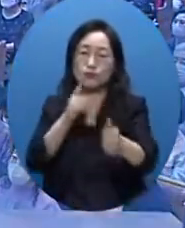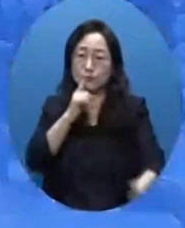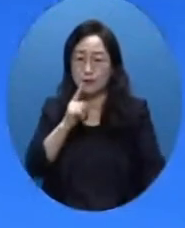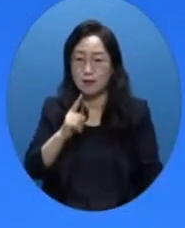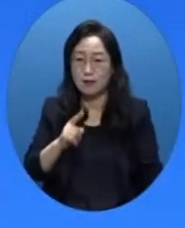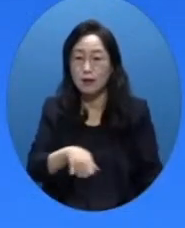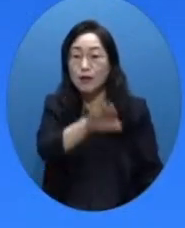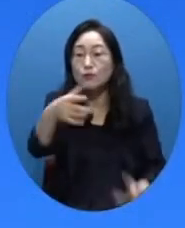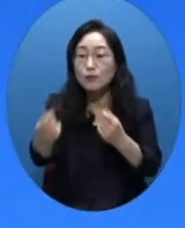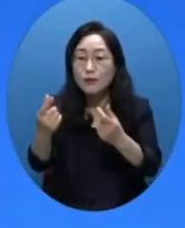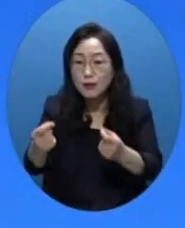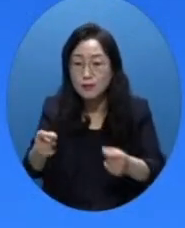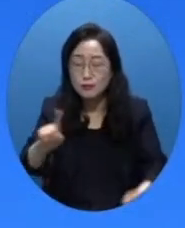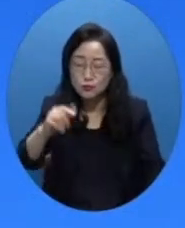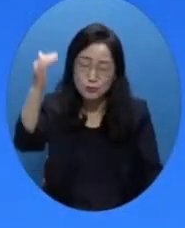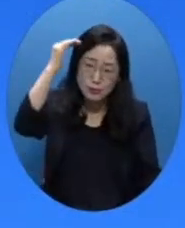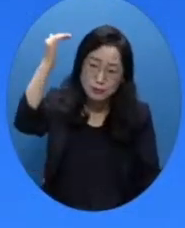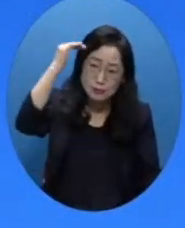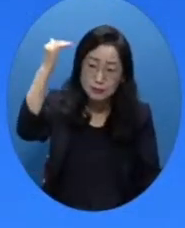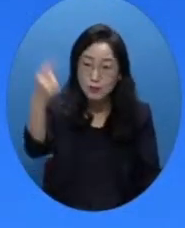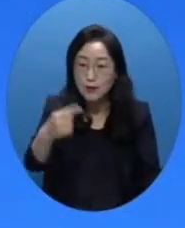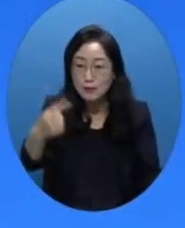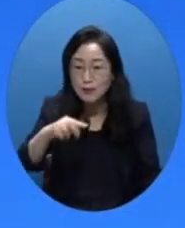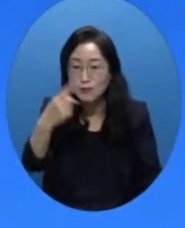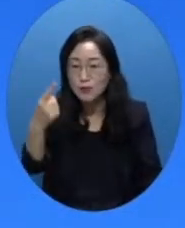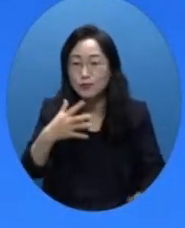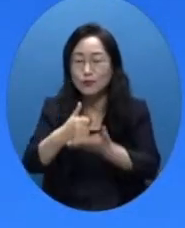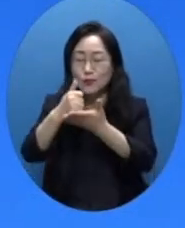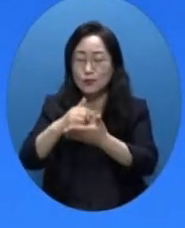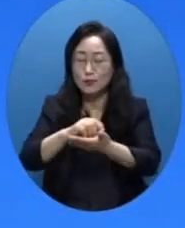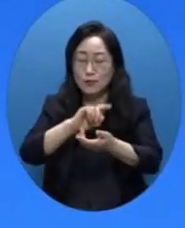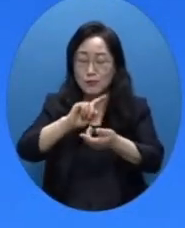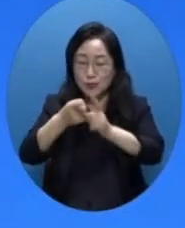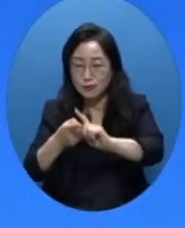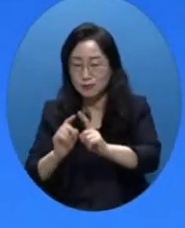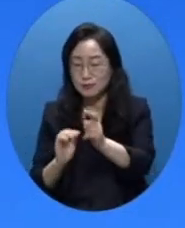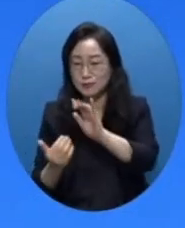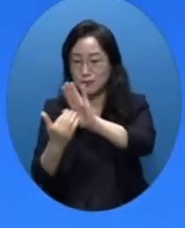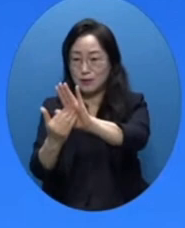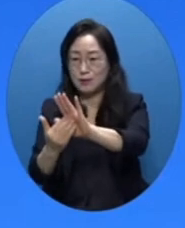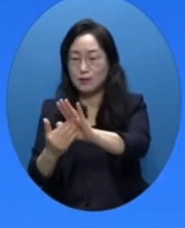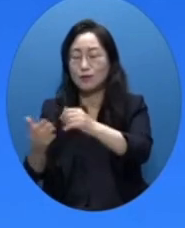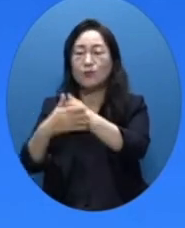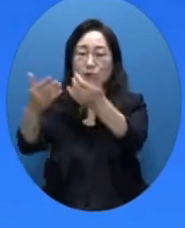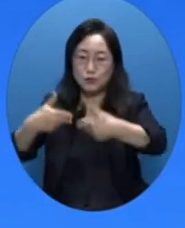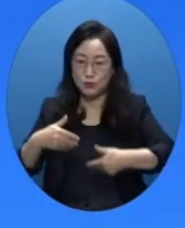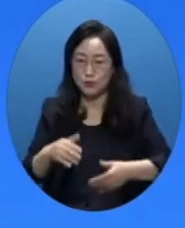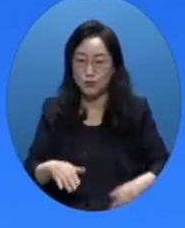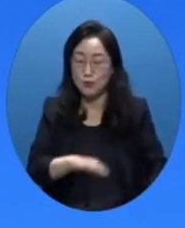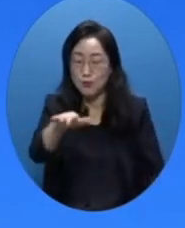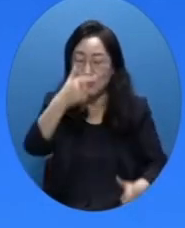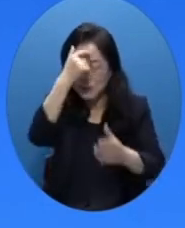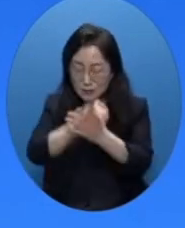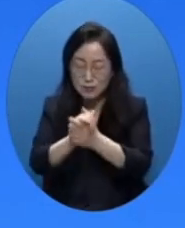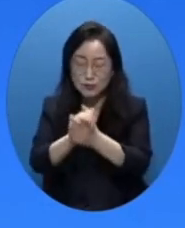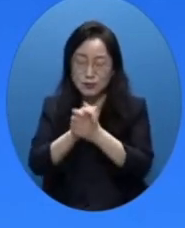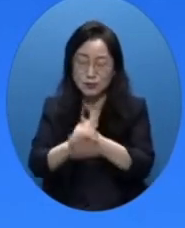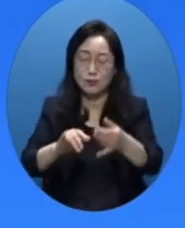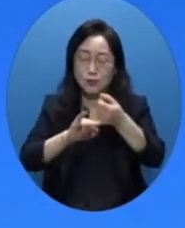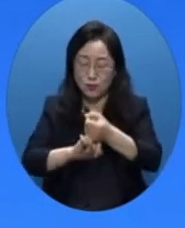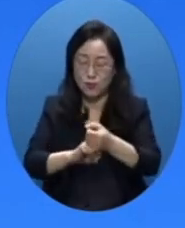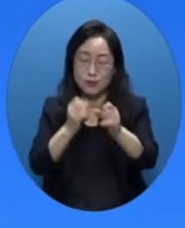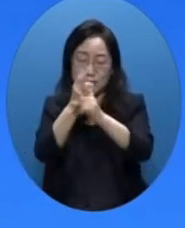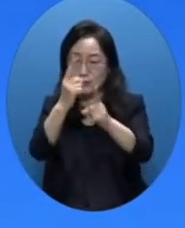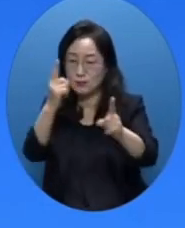우리에게 어떠한 아말렉이 쳐들어온다고 할지라도 주님이 우리를 대신하여 싸워주실 것입니다. 기도하고 또 기도하면 우리는 반드시